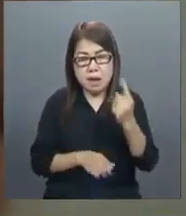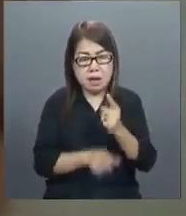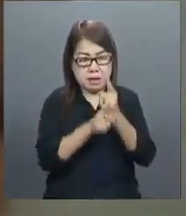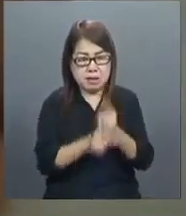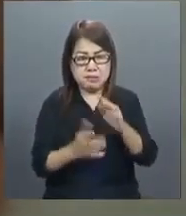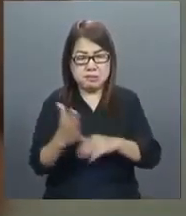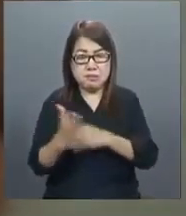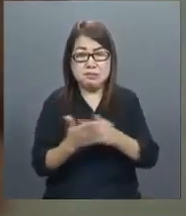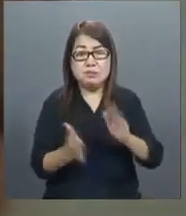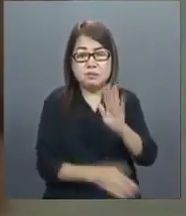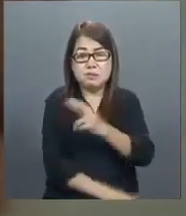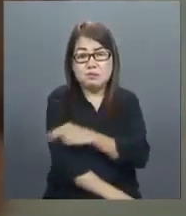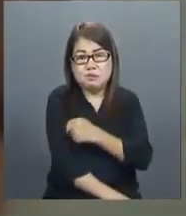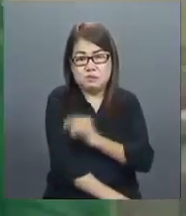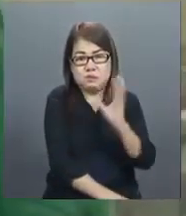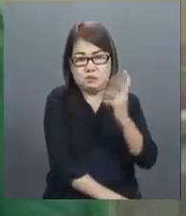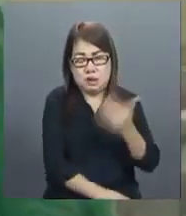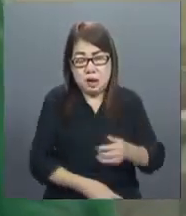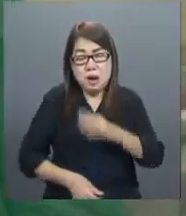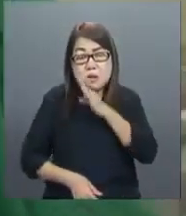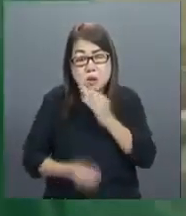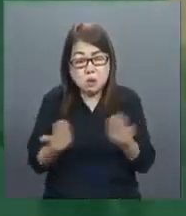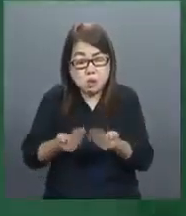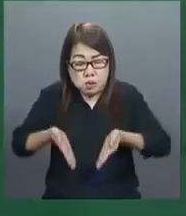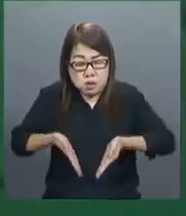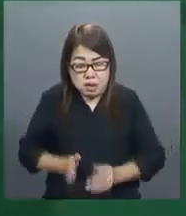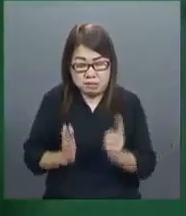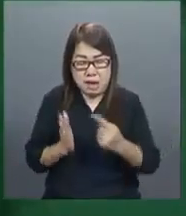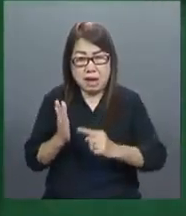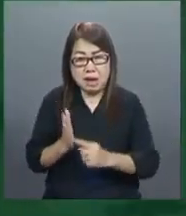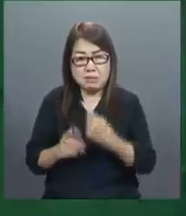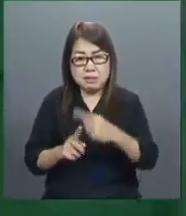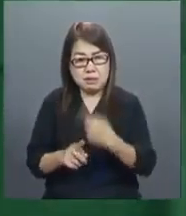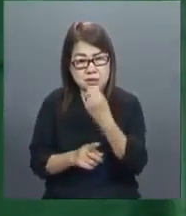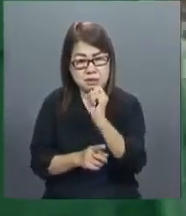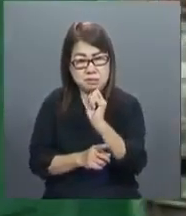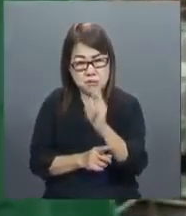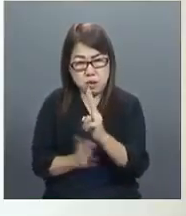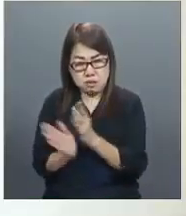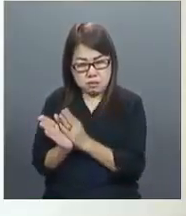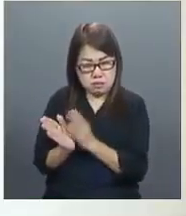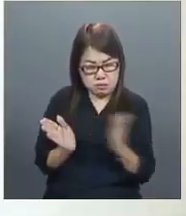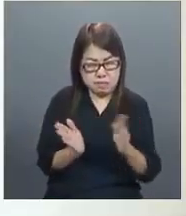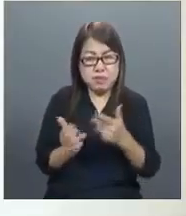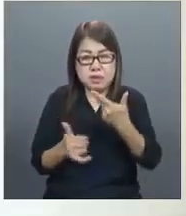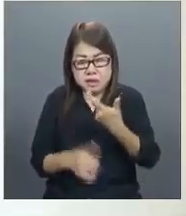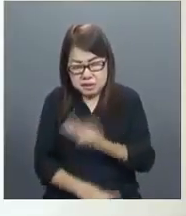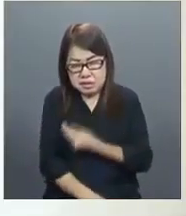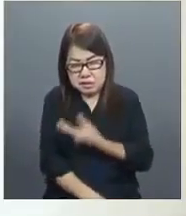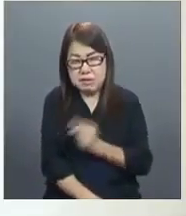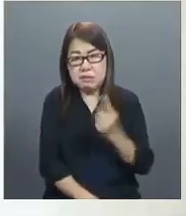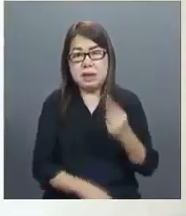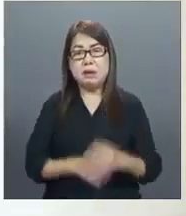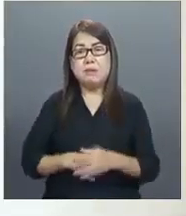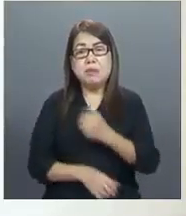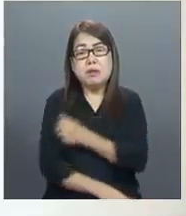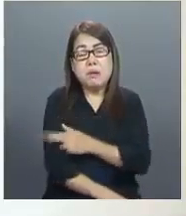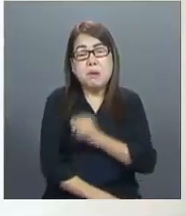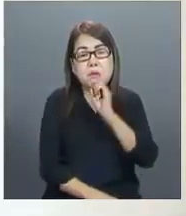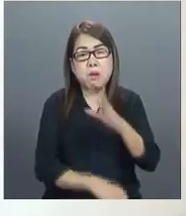โดยเริ่มฉีดให้กับเด็กแรกเกิดตั้งแต่เดือนธันวาคมที่ผ่านมา อนาคตหลังวันที่29